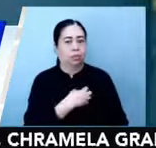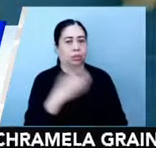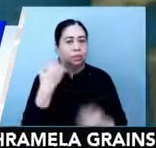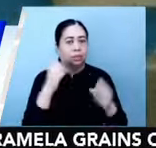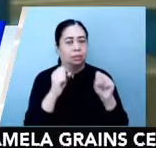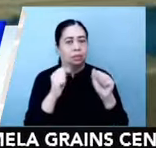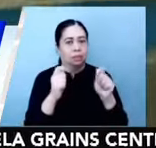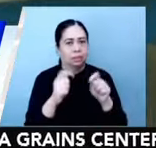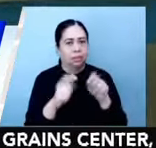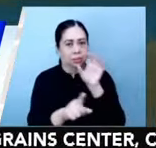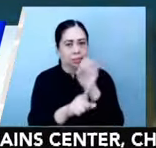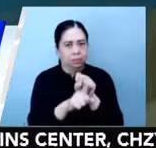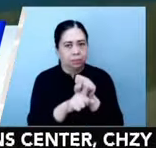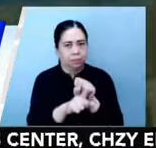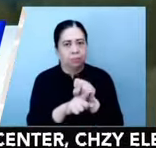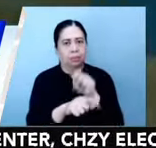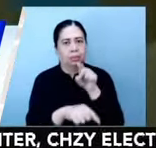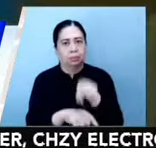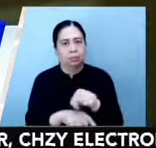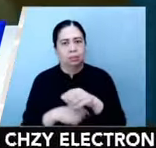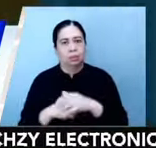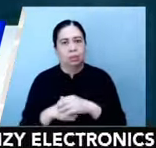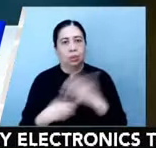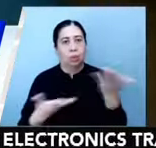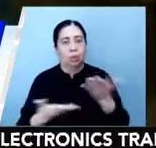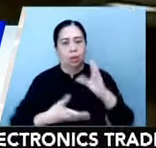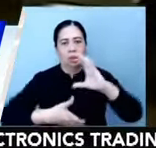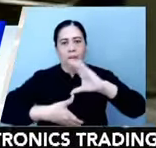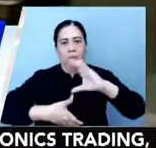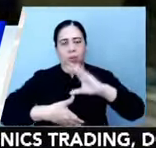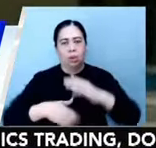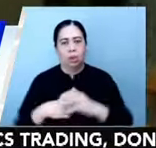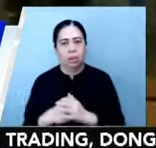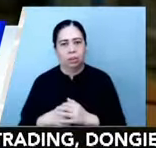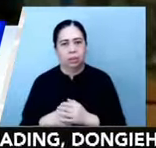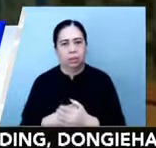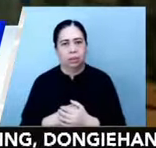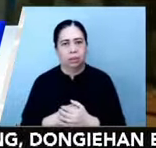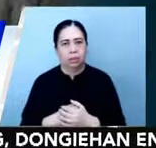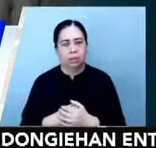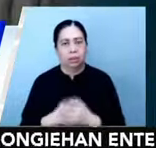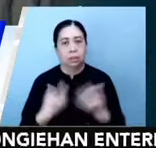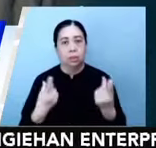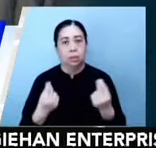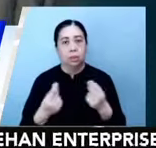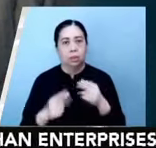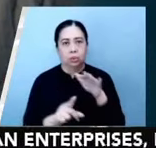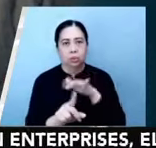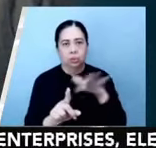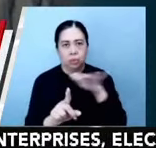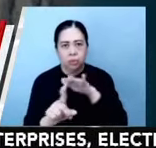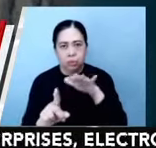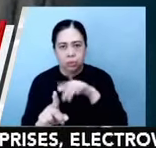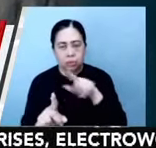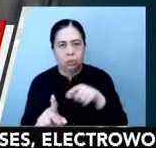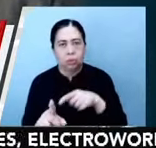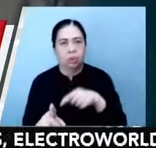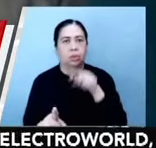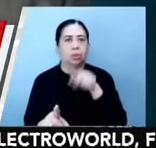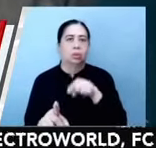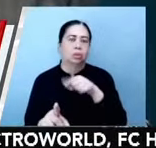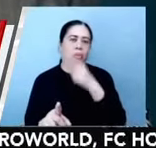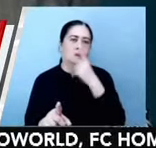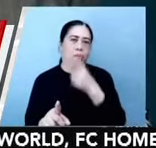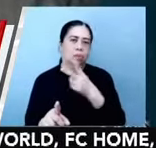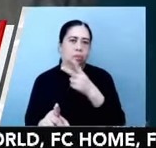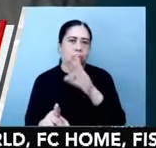natunton at naaresto ang suspect sa Caloocan. Nagkantak po tayo ng surveillance doon. Doon natin na tagpuan